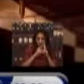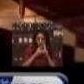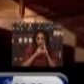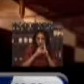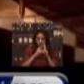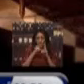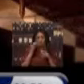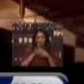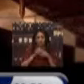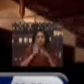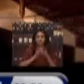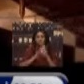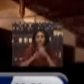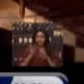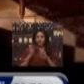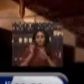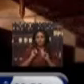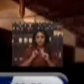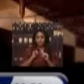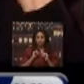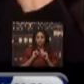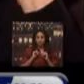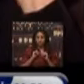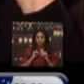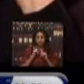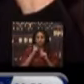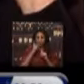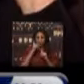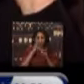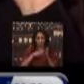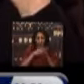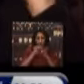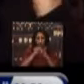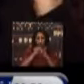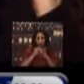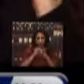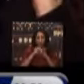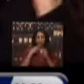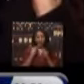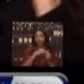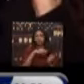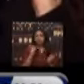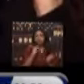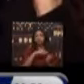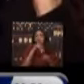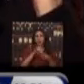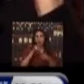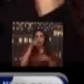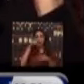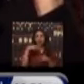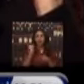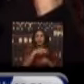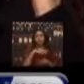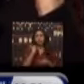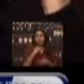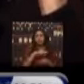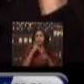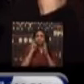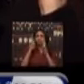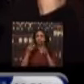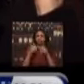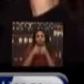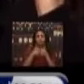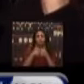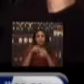والتاني مره ما انتخبتش. لكن انا كنت شايفه ان عمرو موسى شخصيه عالميه